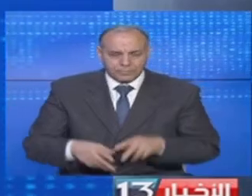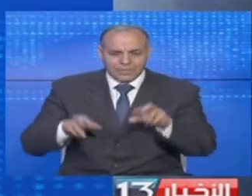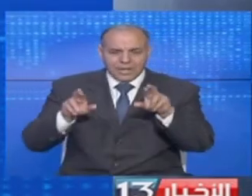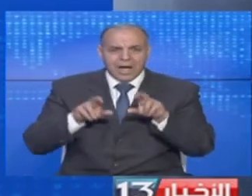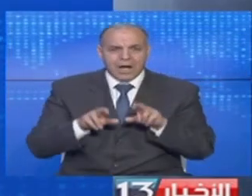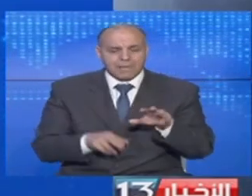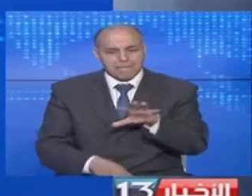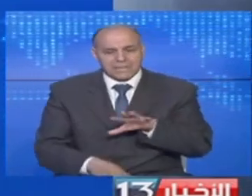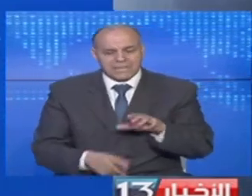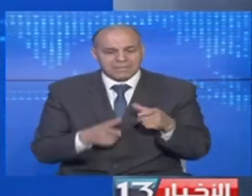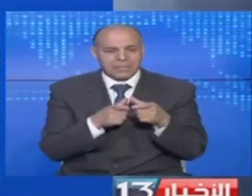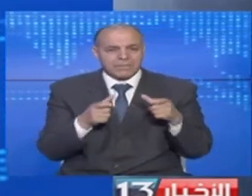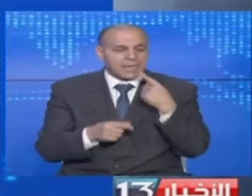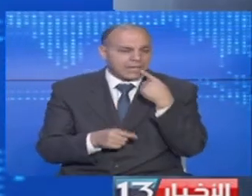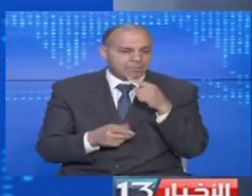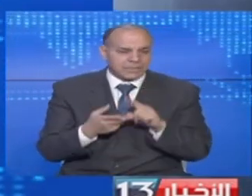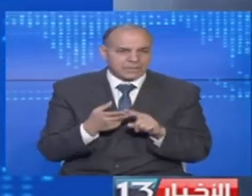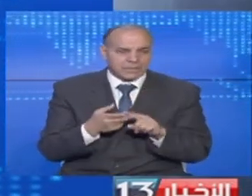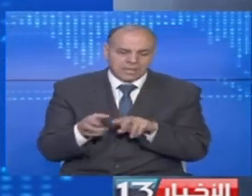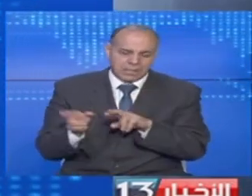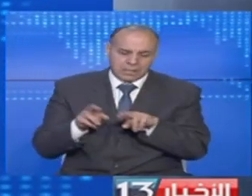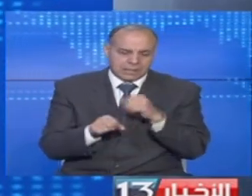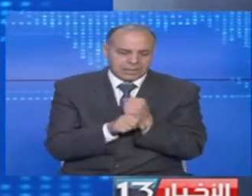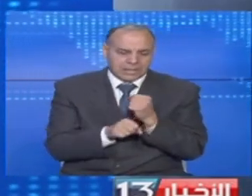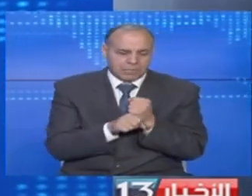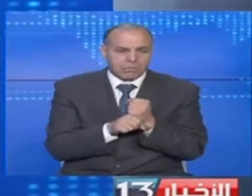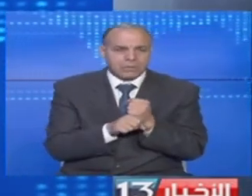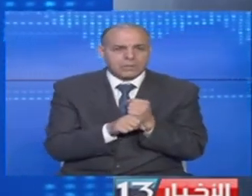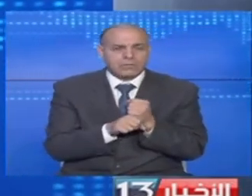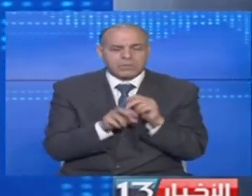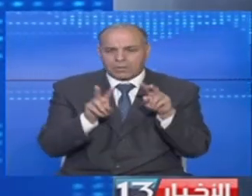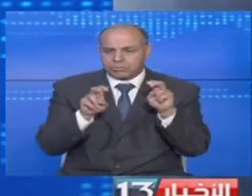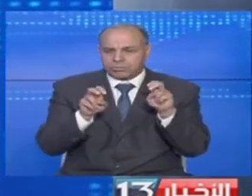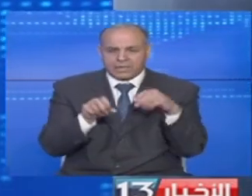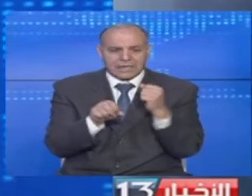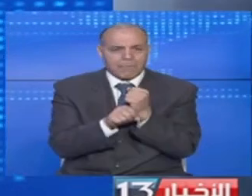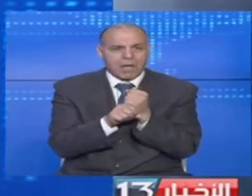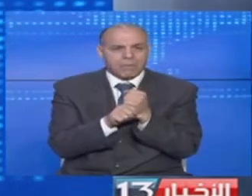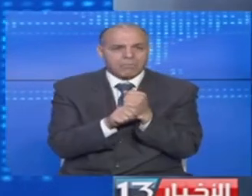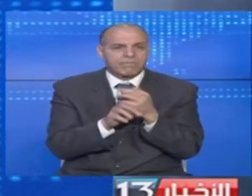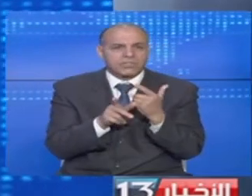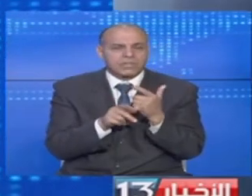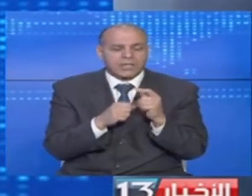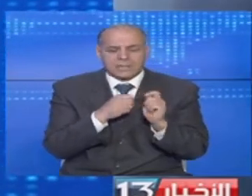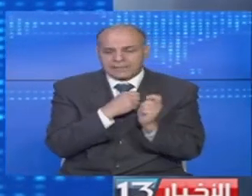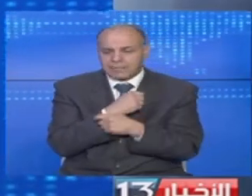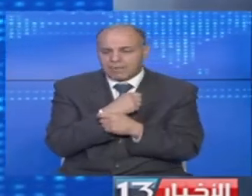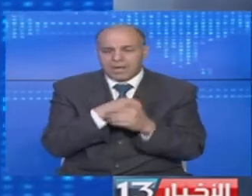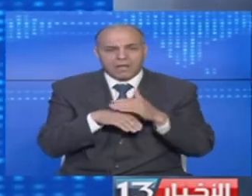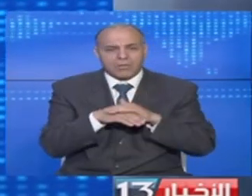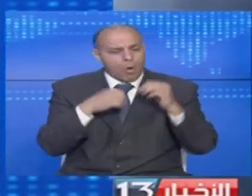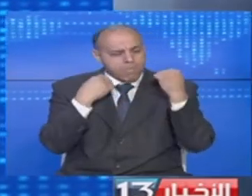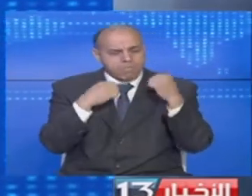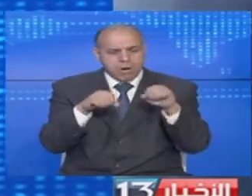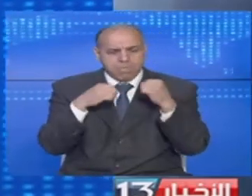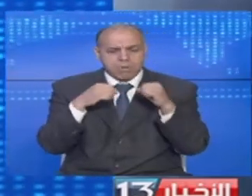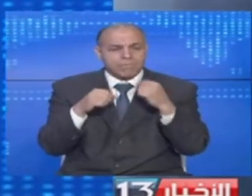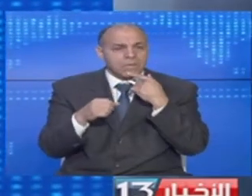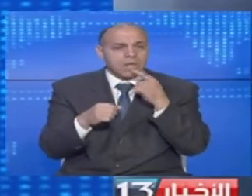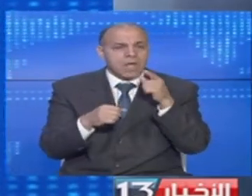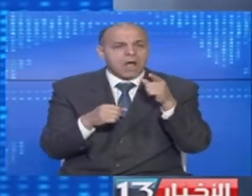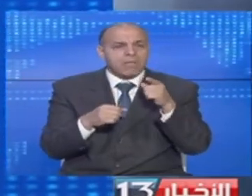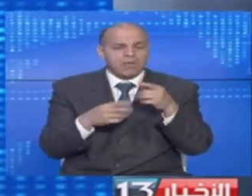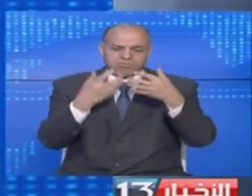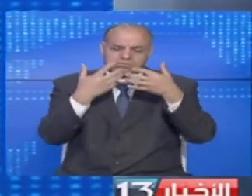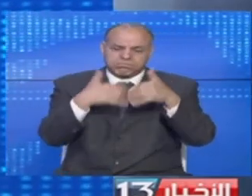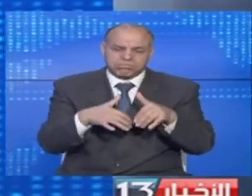عادت المنطقة الصناعية بجابس إلى نشاطها بعد توقف عن العمل والإنتاج لأسابيع بسبب احتجاجات خلفت